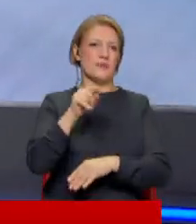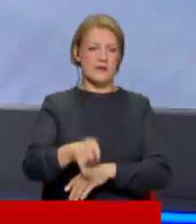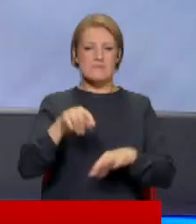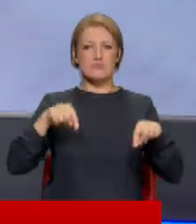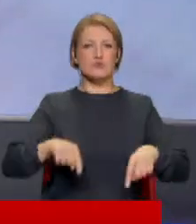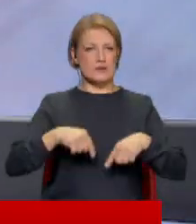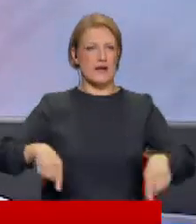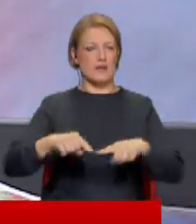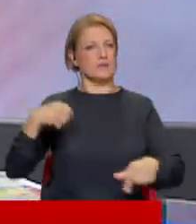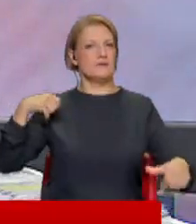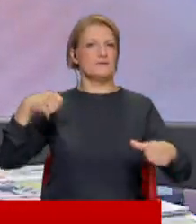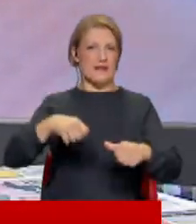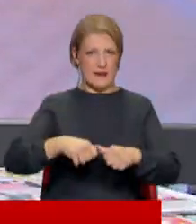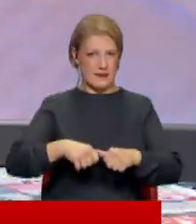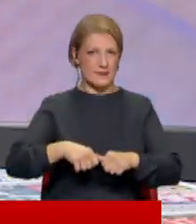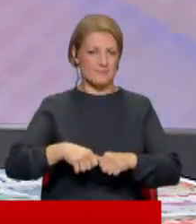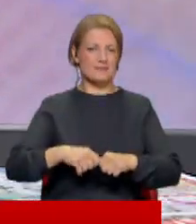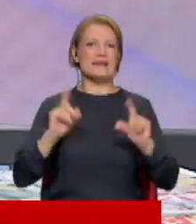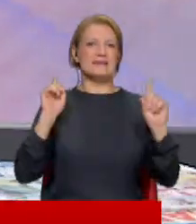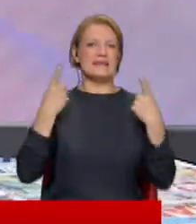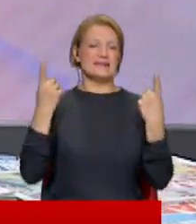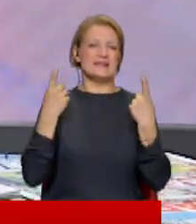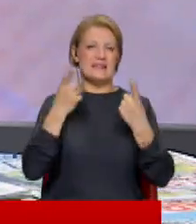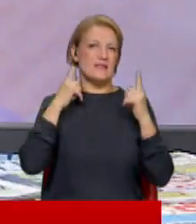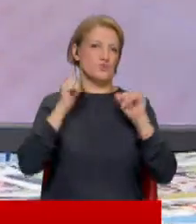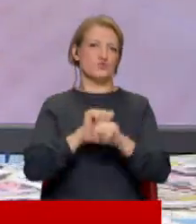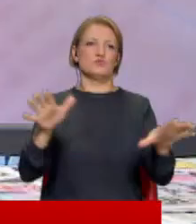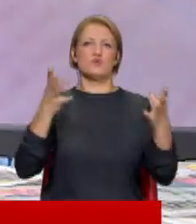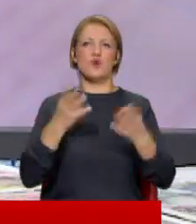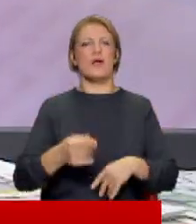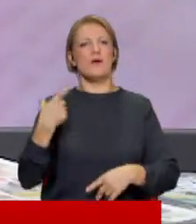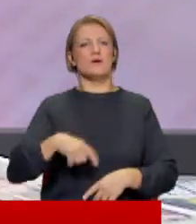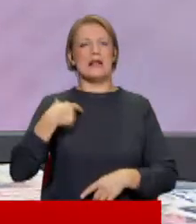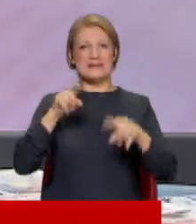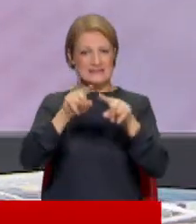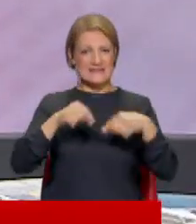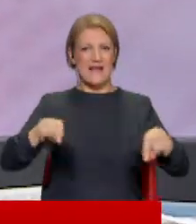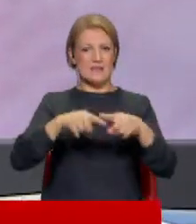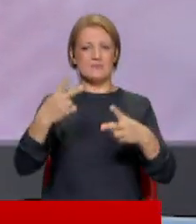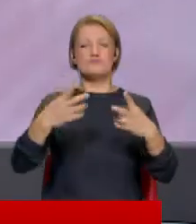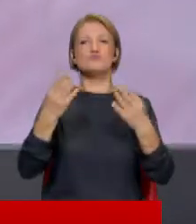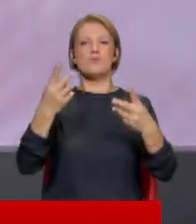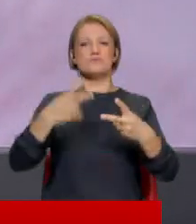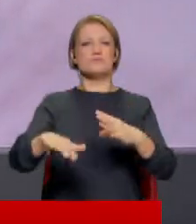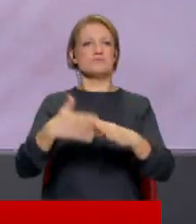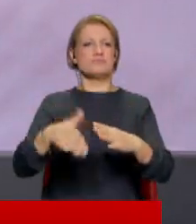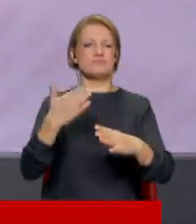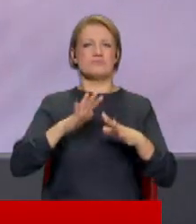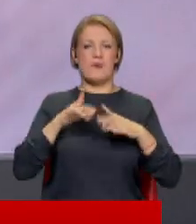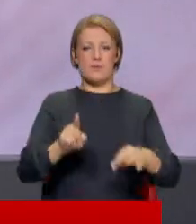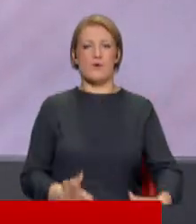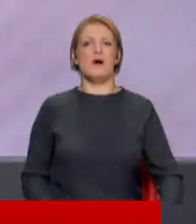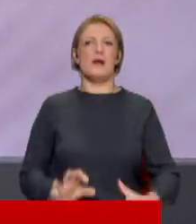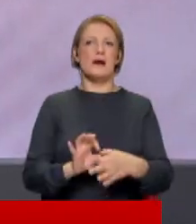buradan bir kez daha yetkilileri ulaştırmış olalım özellikle sizden gelen çokça mesaj var bu